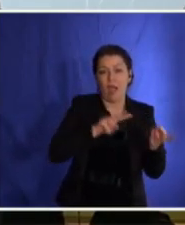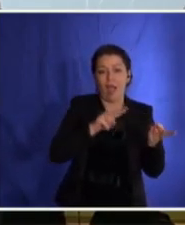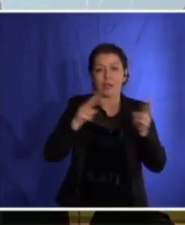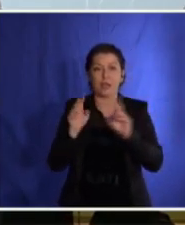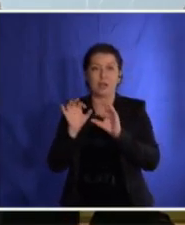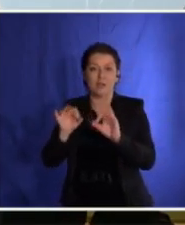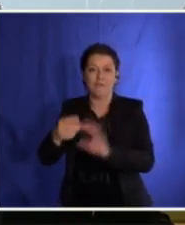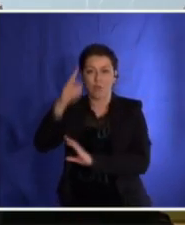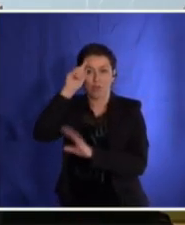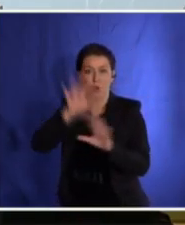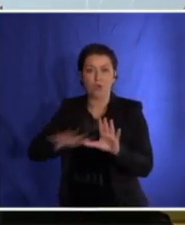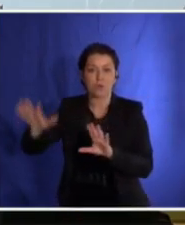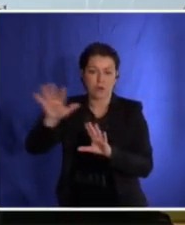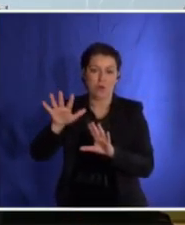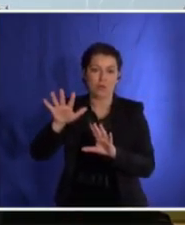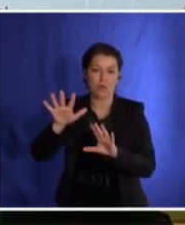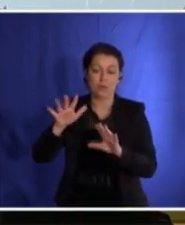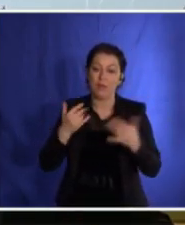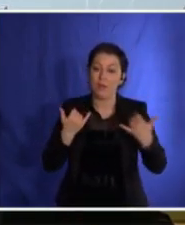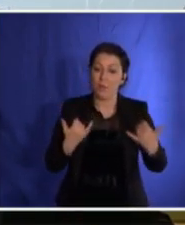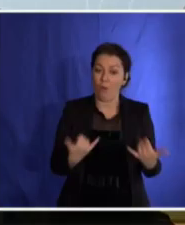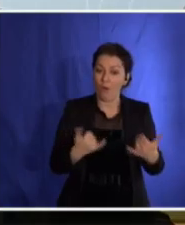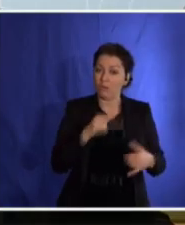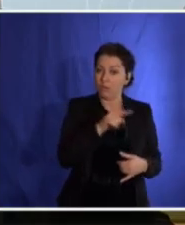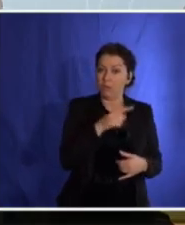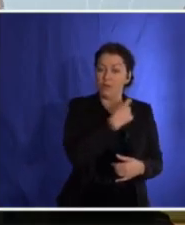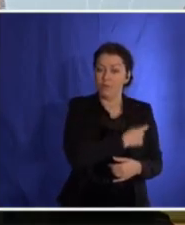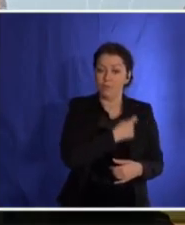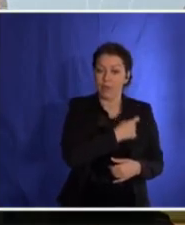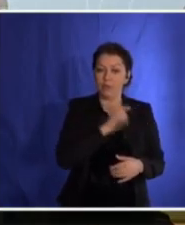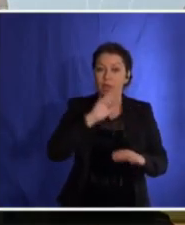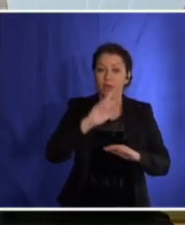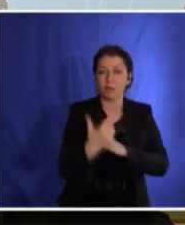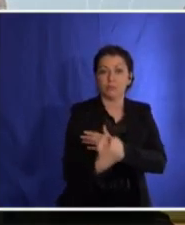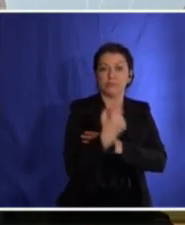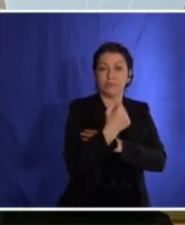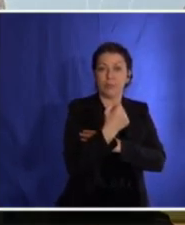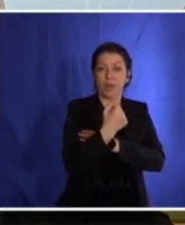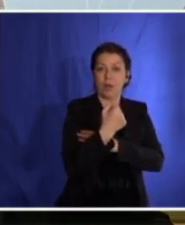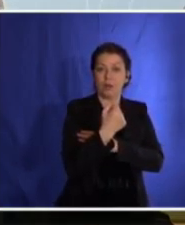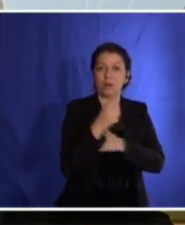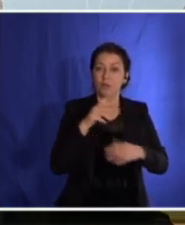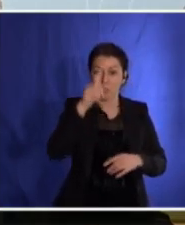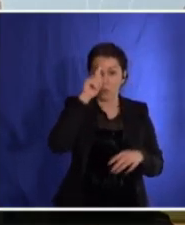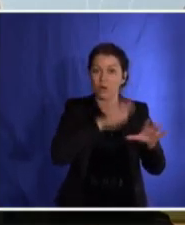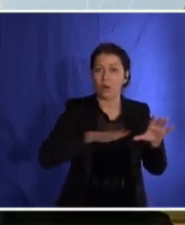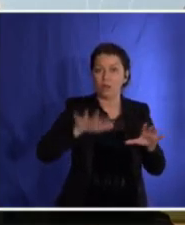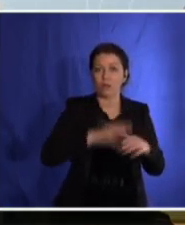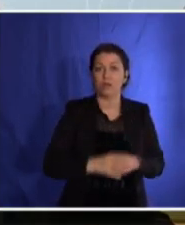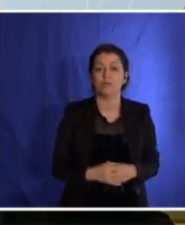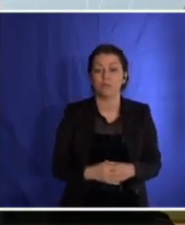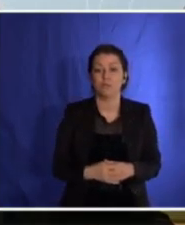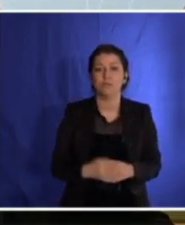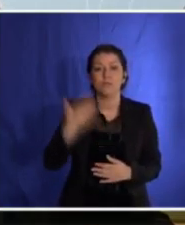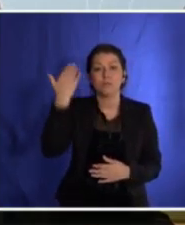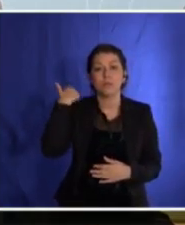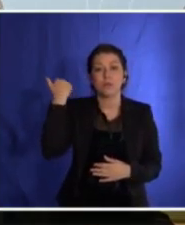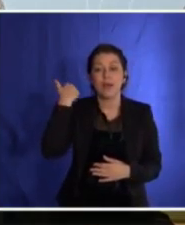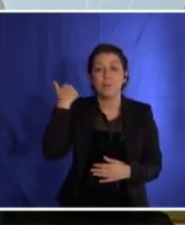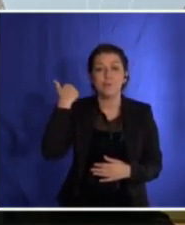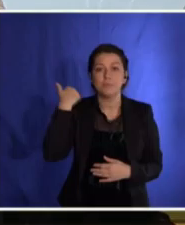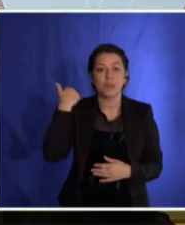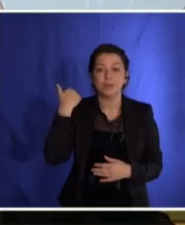Deutschland. Heute ist diese Partei drittstärkste Kraft in Deutschland. Damals hat